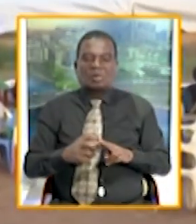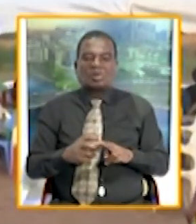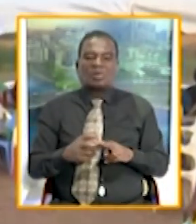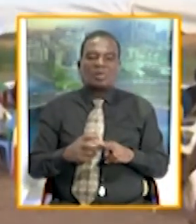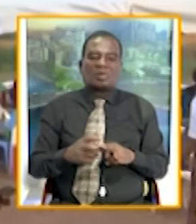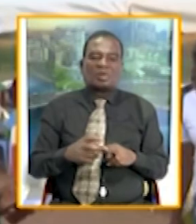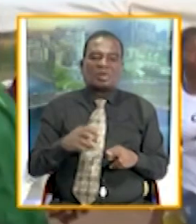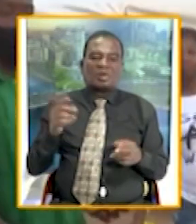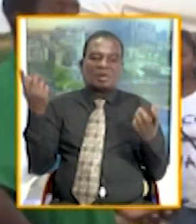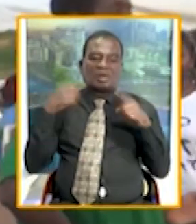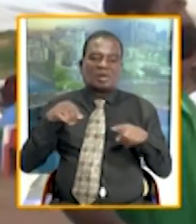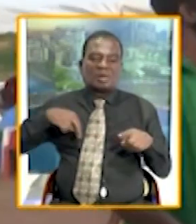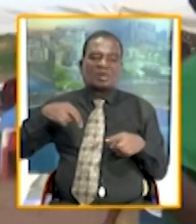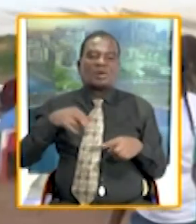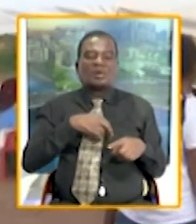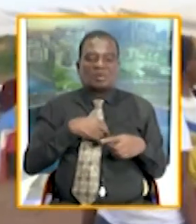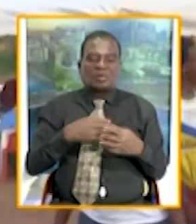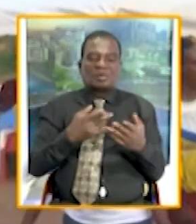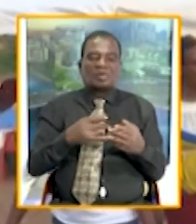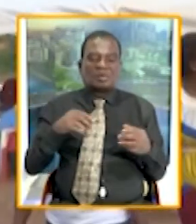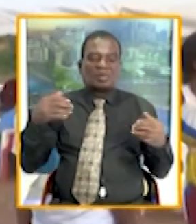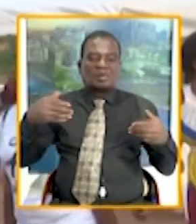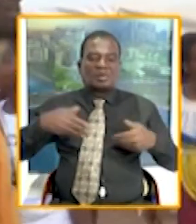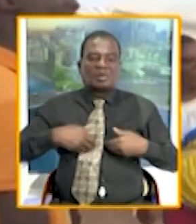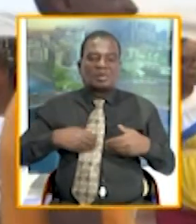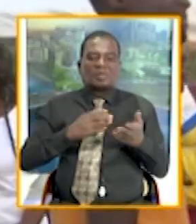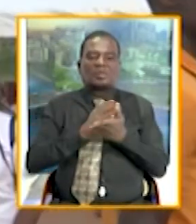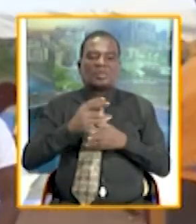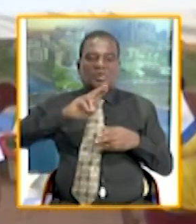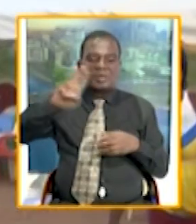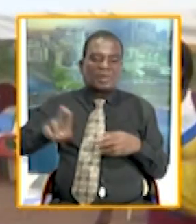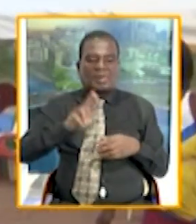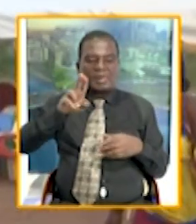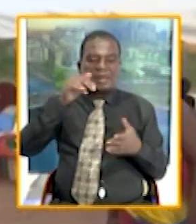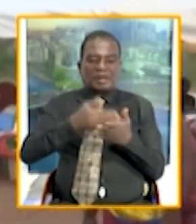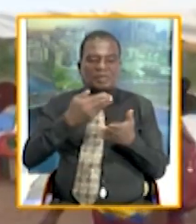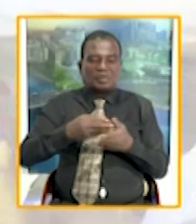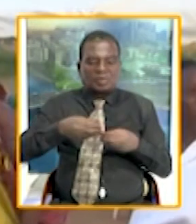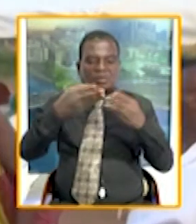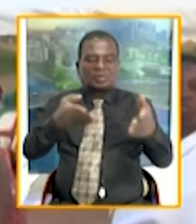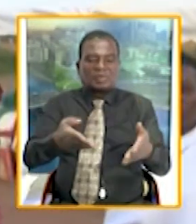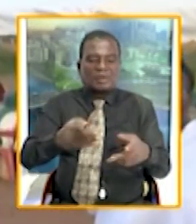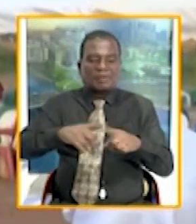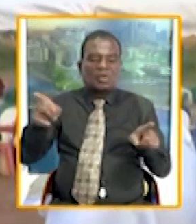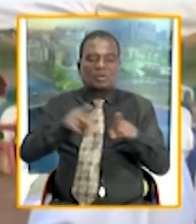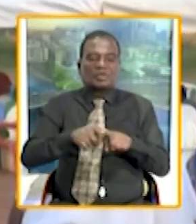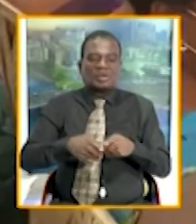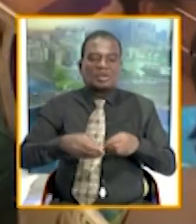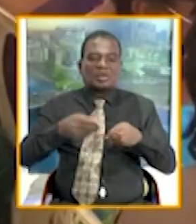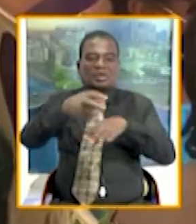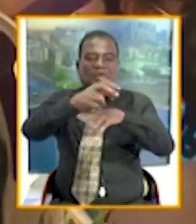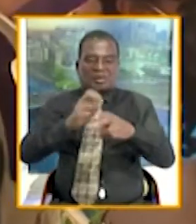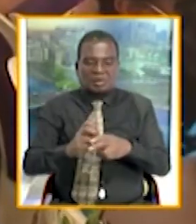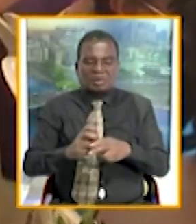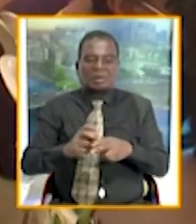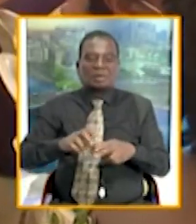correctement. Et donc ce que nous attendons de ces jeunes, c'est de bien utiliser les ressources qui sont mises à leur disposition, mais surtout de rembourser.